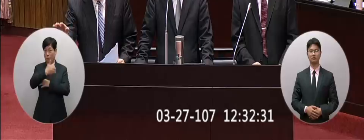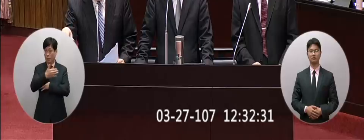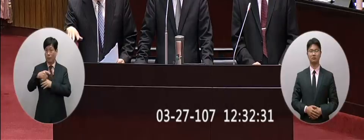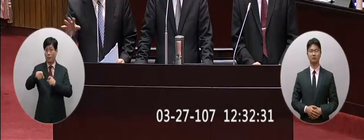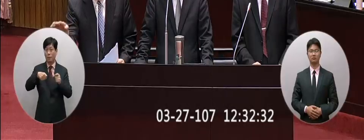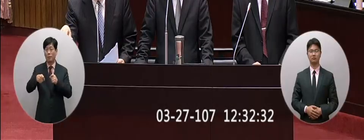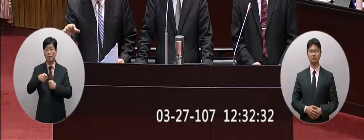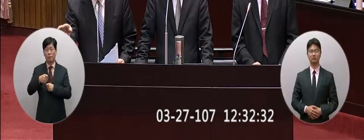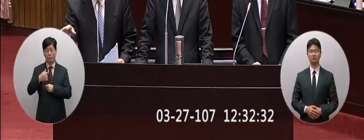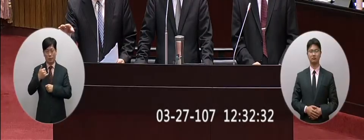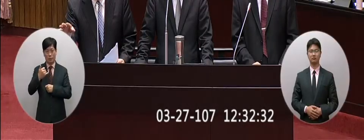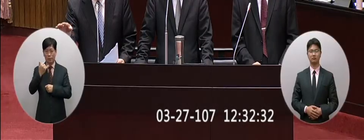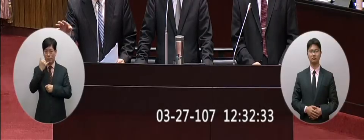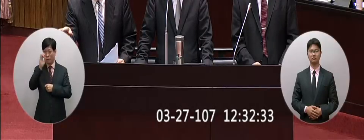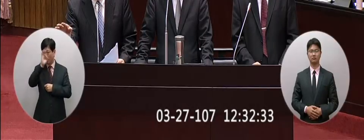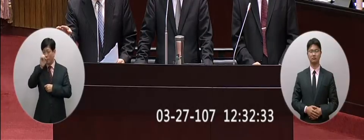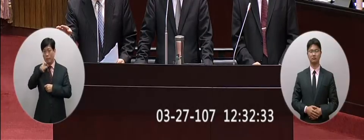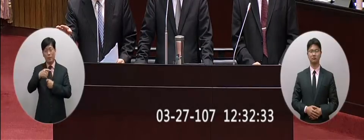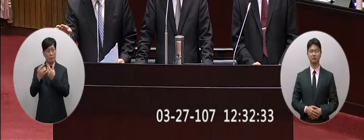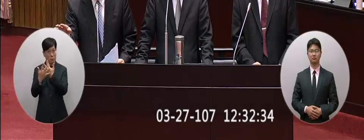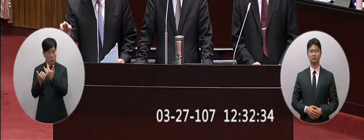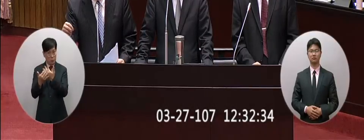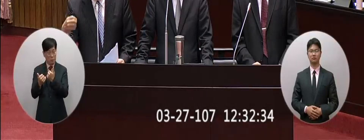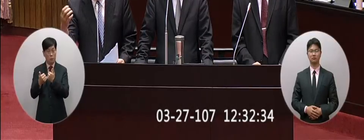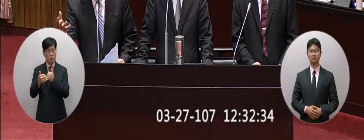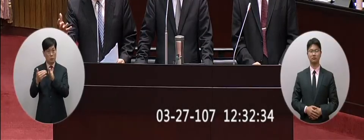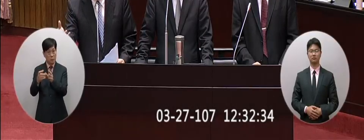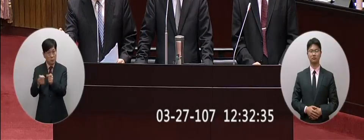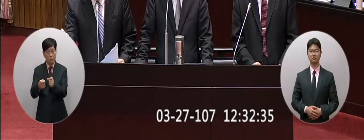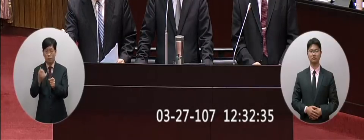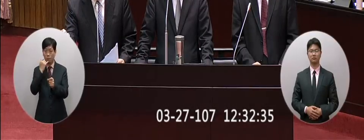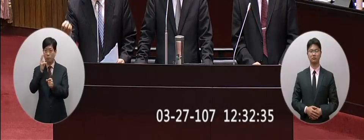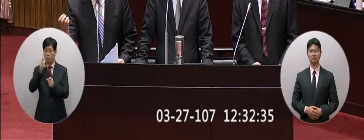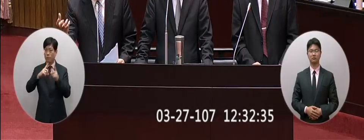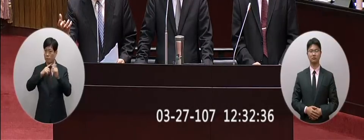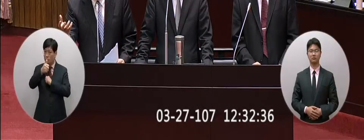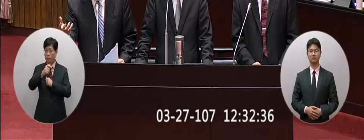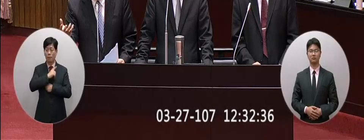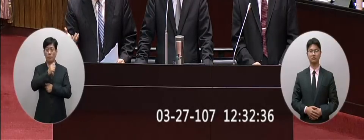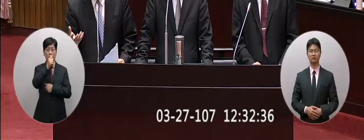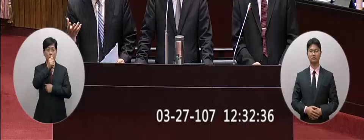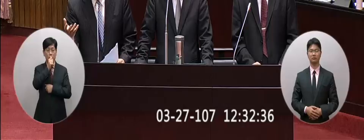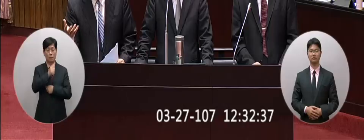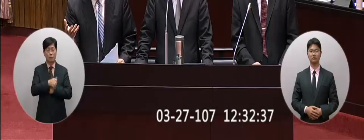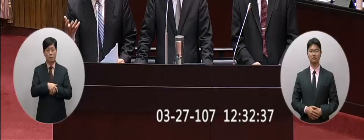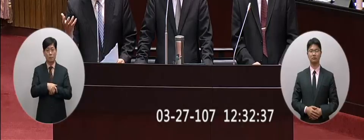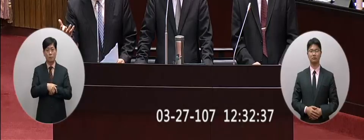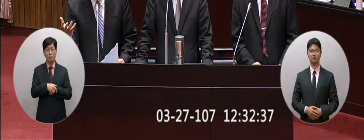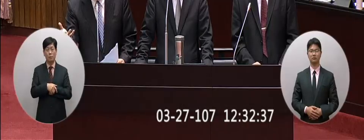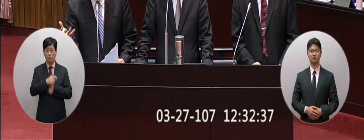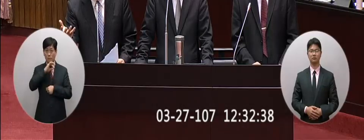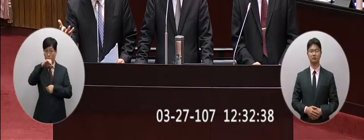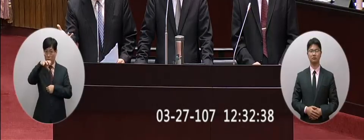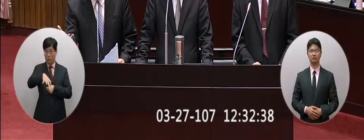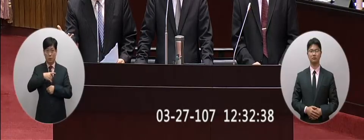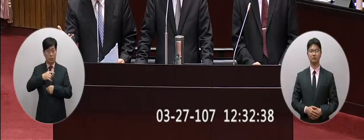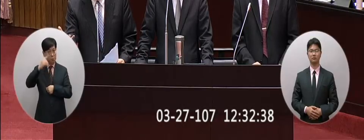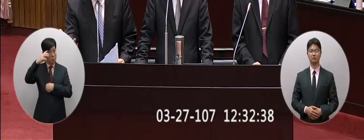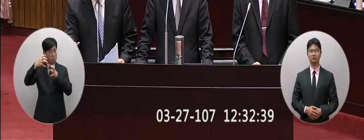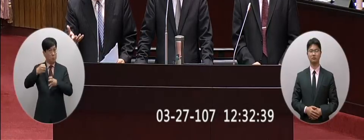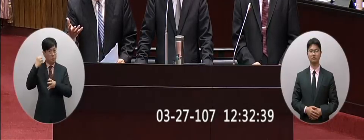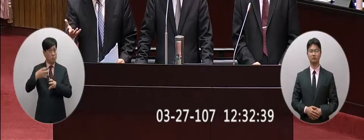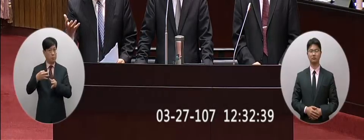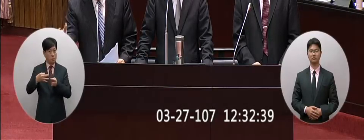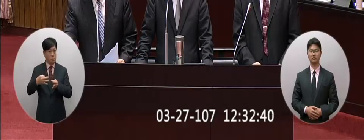划，整合当地的这个学员的资源，能够让青年回去家乡，我们做那个地方创生的这个概